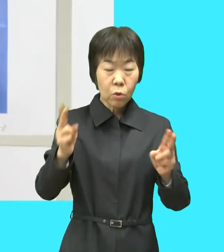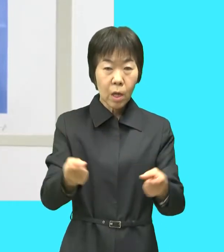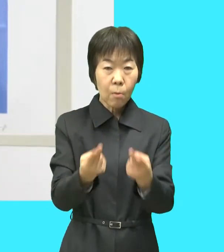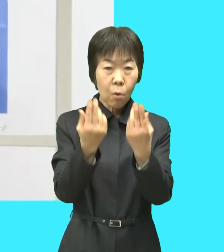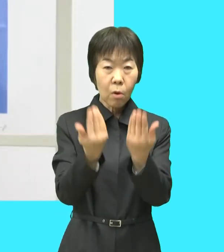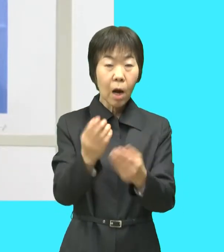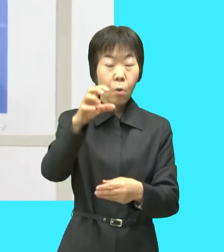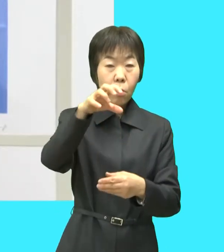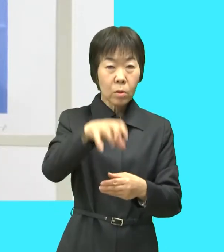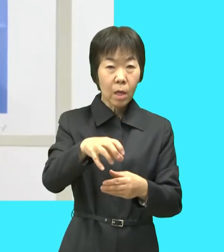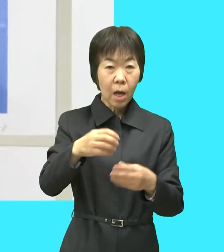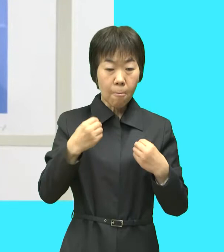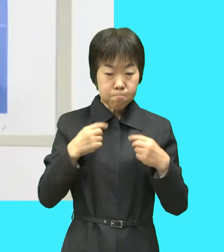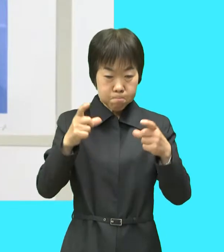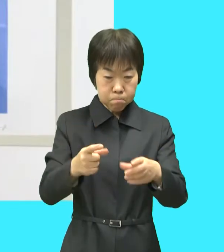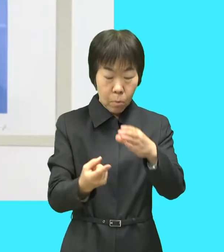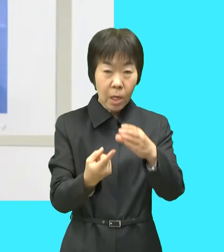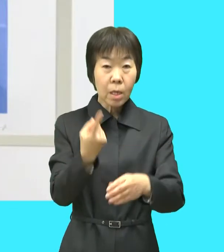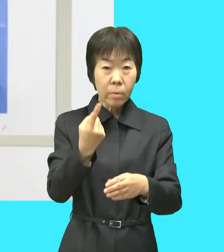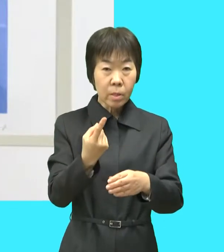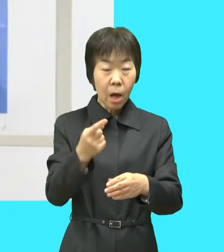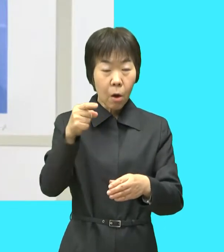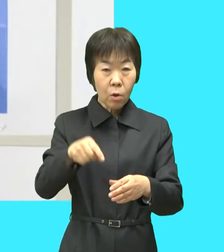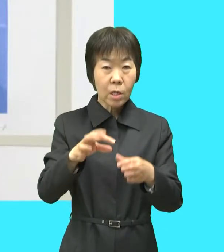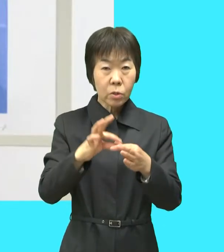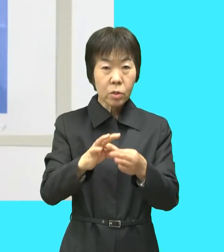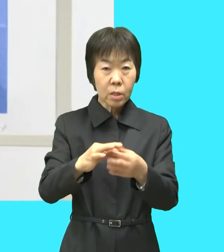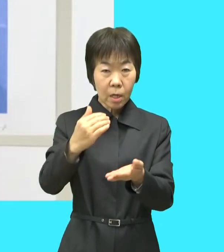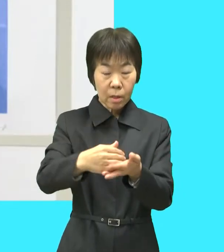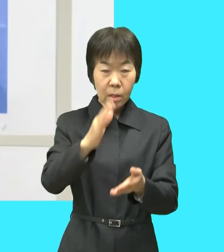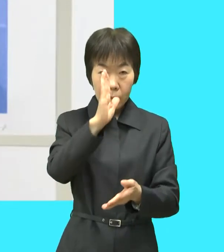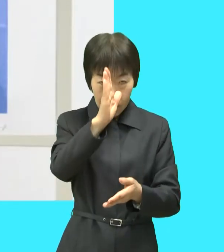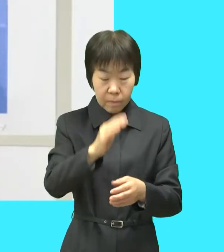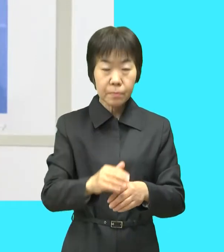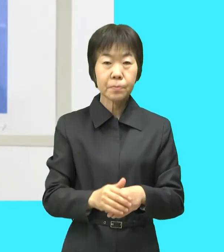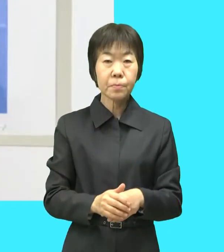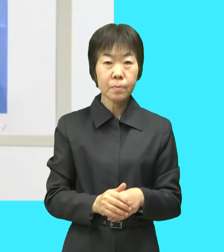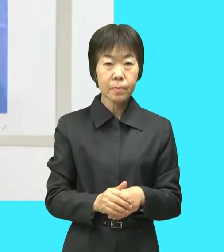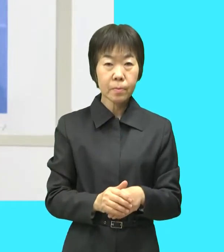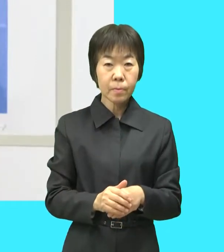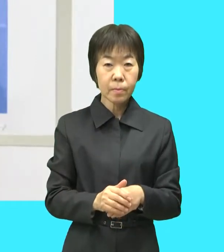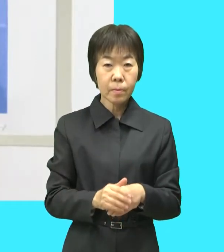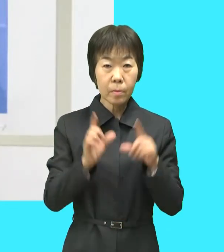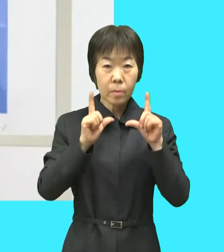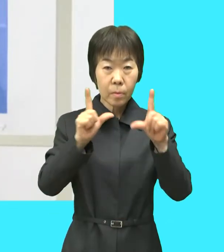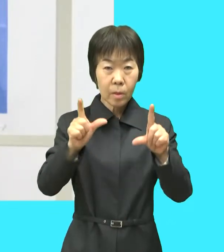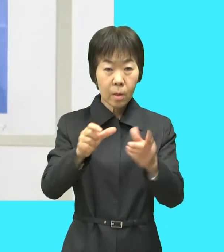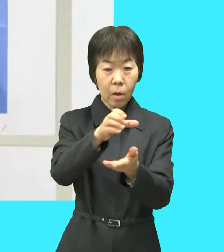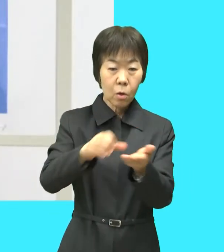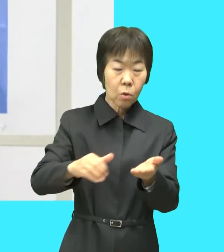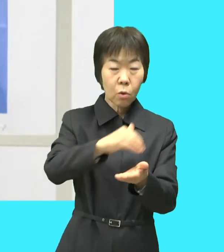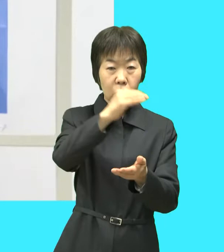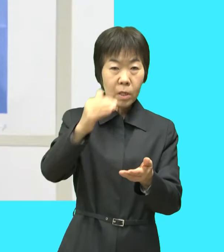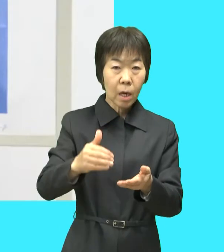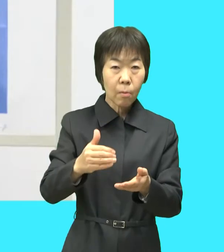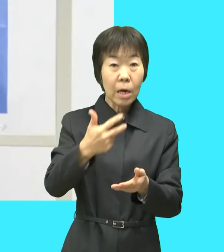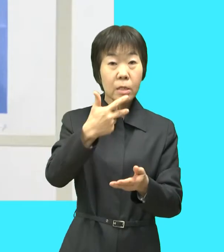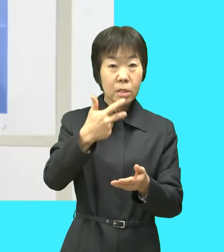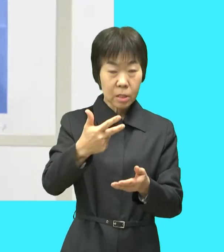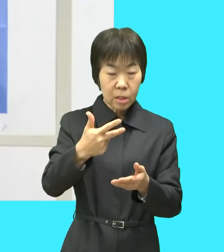ター発生しましたけれども、知事の受け止めをお聞かせいただけますか。 はい、郡山においてです